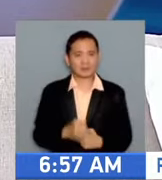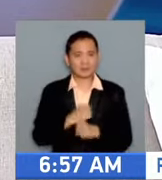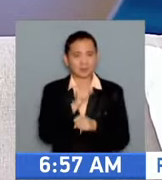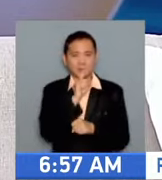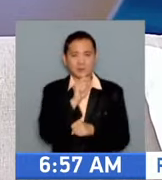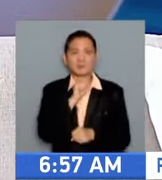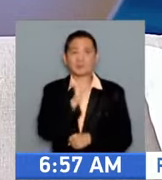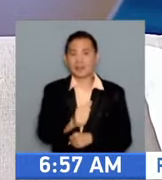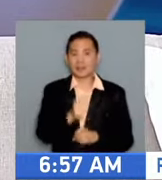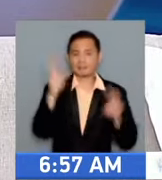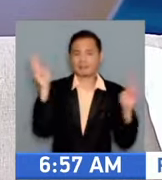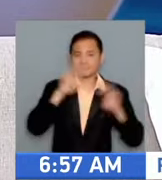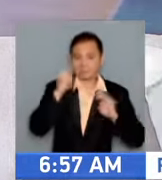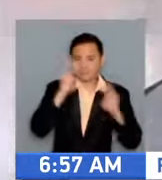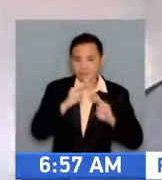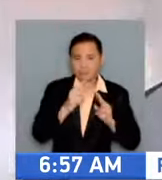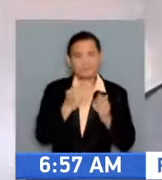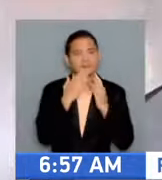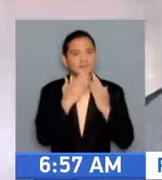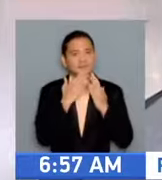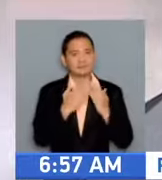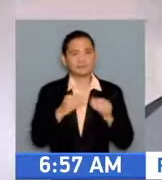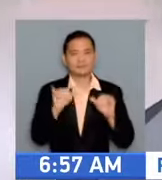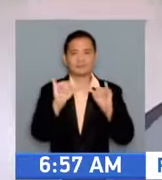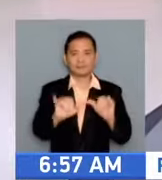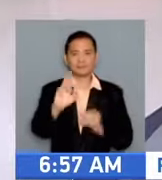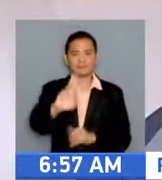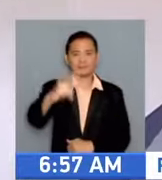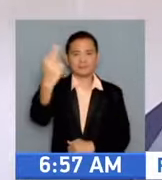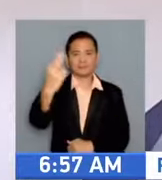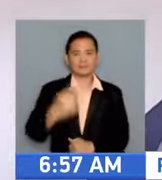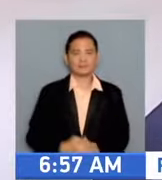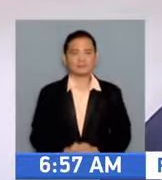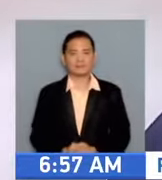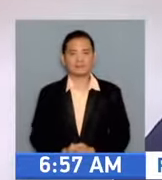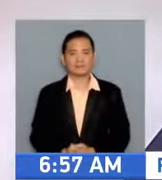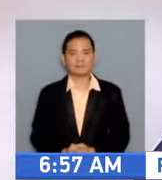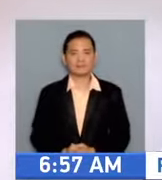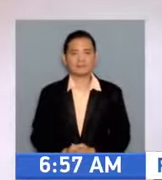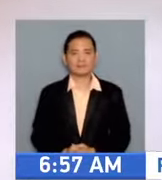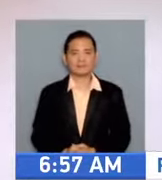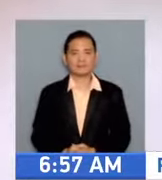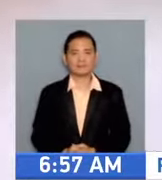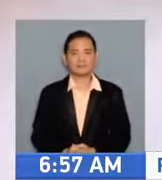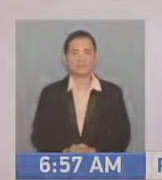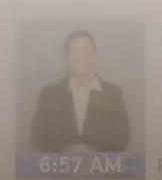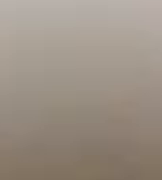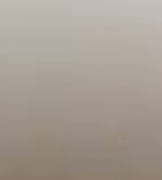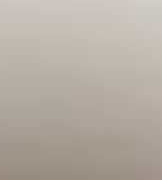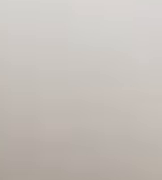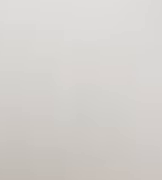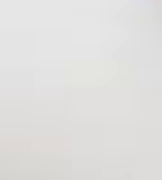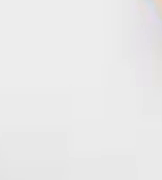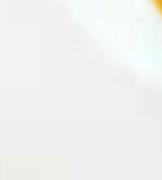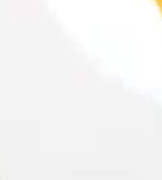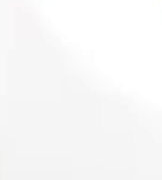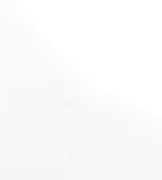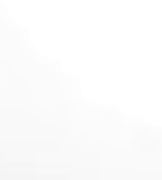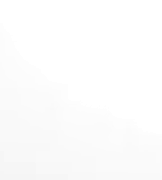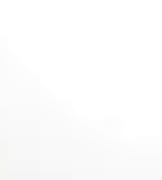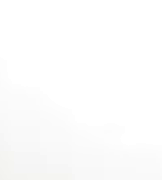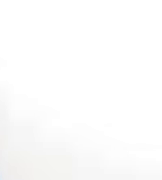Salamat, thank you, Orville. Po. Thank you. Babalik po unang hirit. Magbabalik po ang unang hirit.